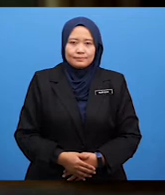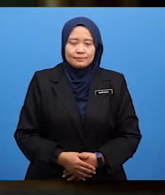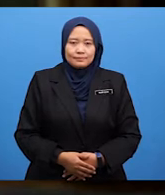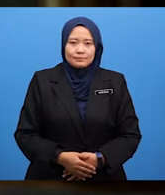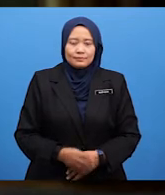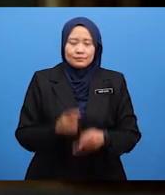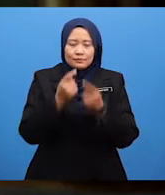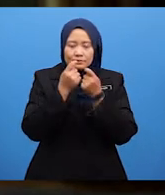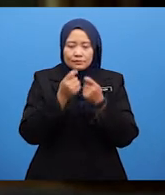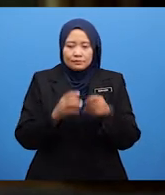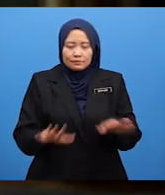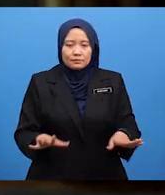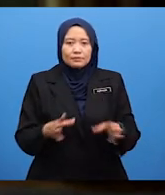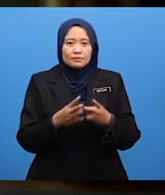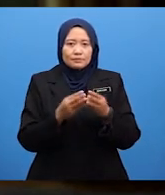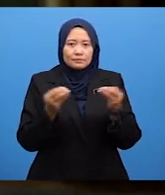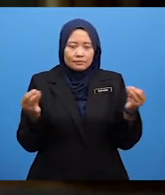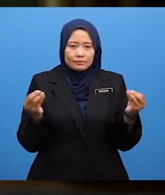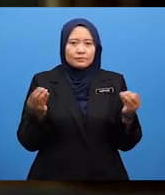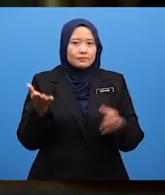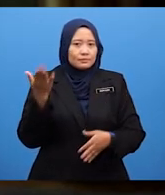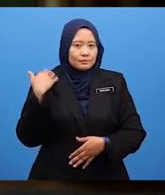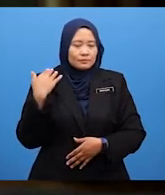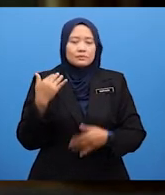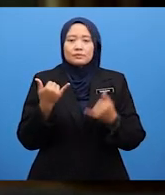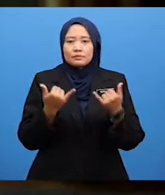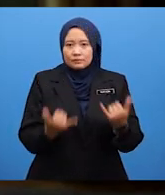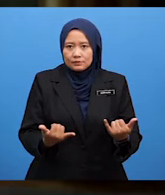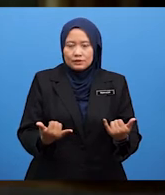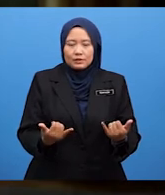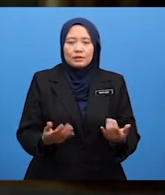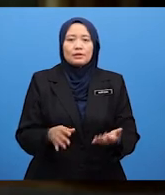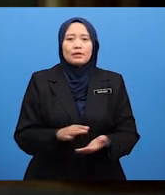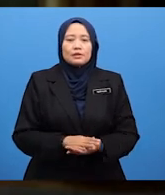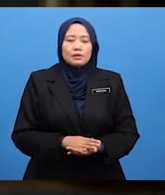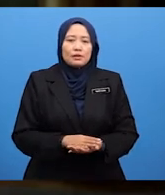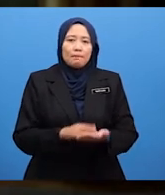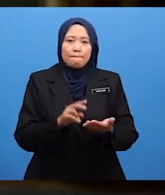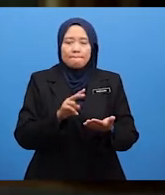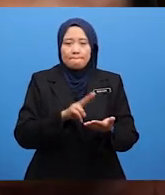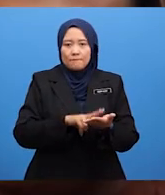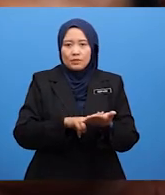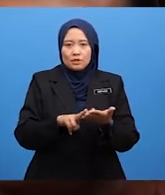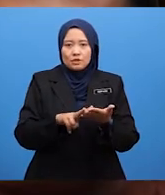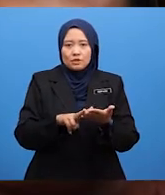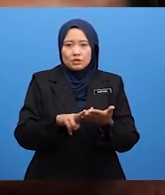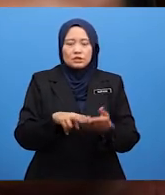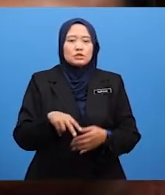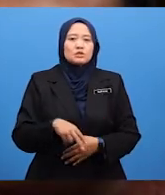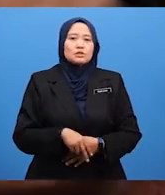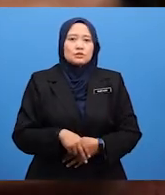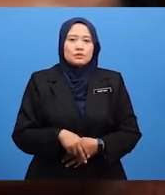Setelah selesai membuat latihan kromatik, kini latihan bermain dengan bacaan semerta notasi muzik akan dilakukan. Saudara